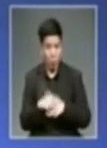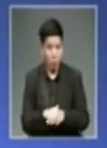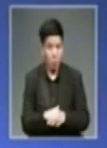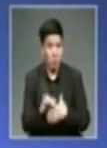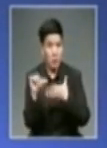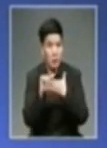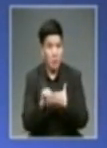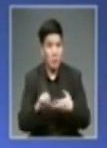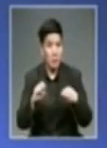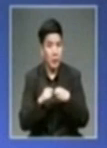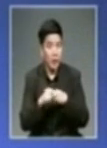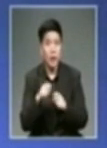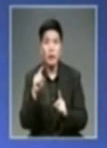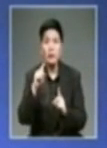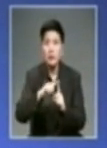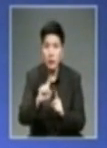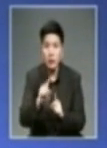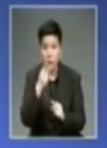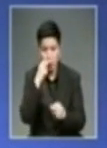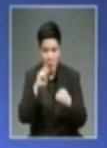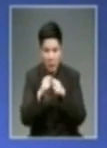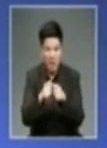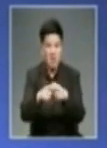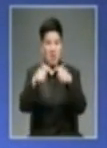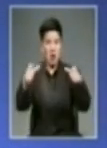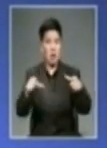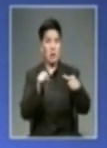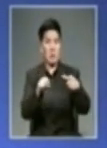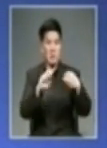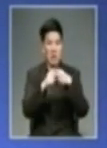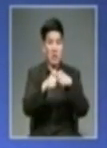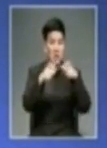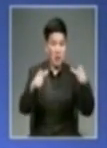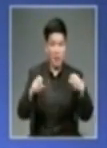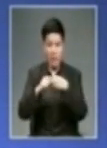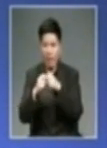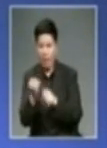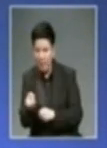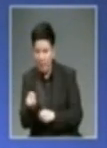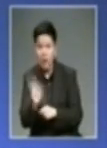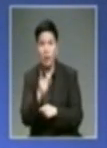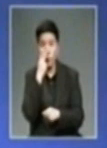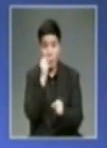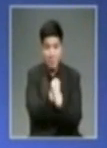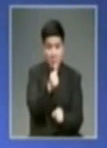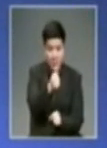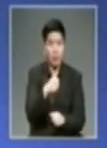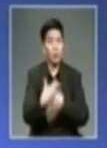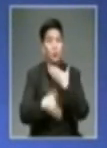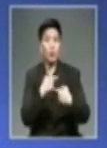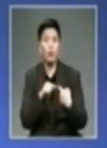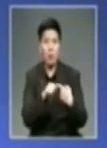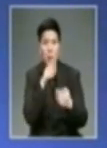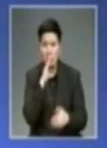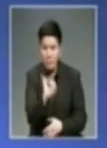การแก้ปัญหาเหล่านั้นตรงไหนในส่วนใดของปัญหาใหญ่หรือปัญหาเล็กตรงนั้นนะครับถ้ามันดีก็ทำต่อไปถ้าไม่ดีก็แก้